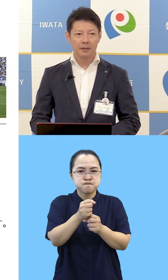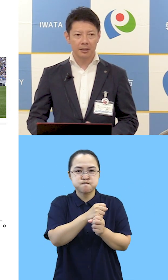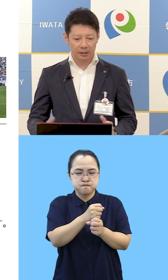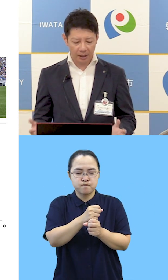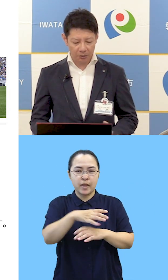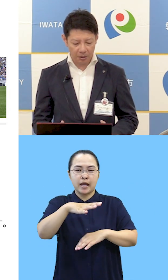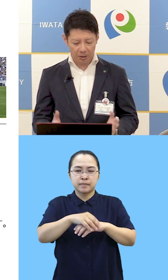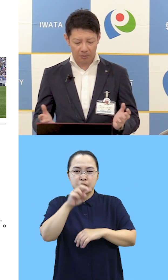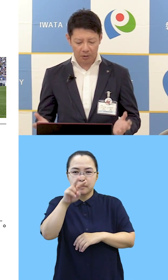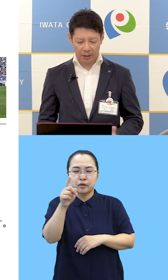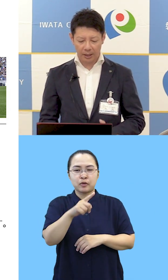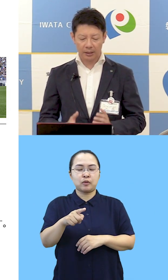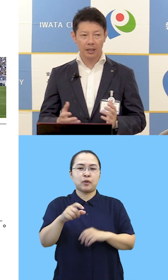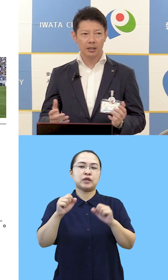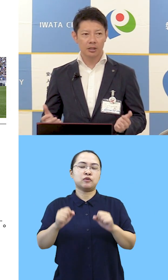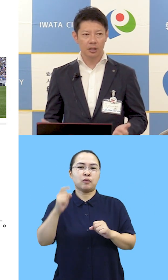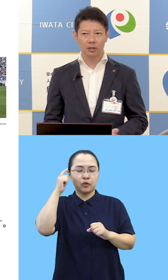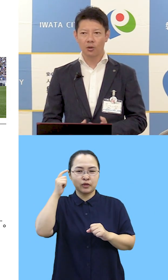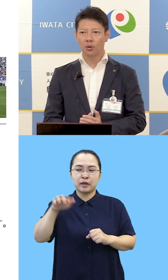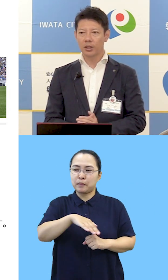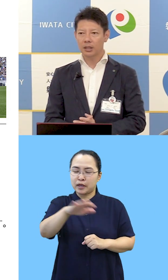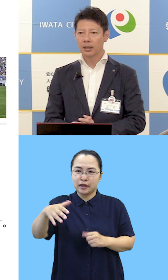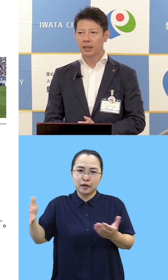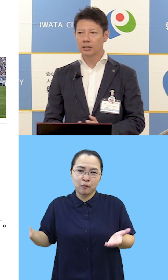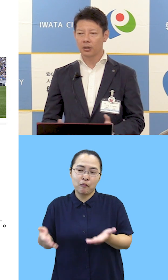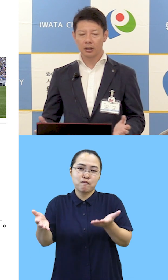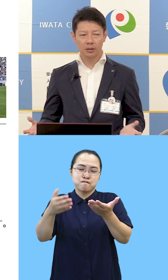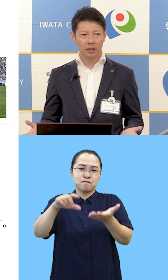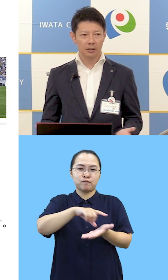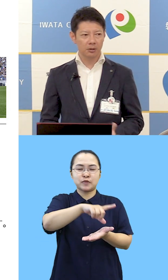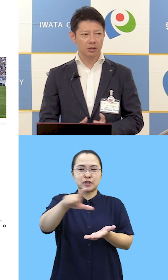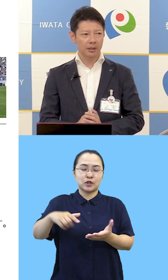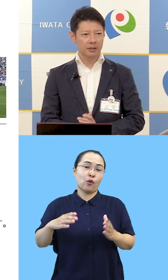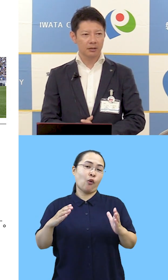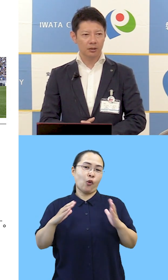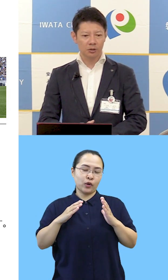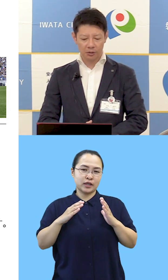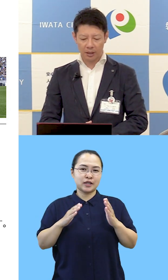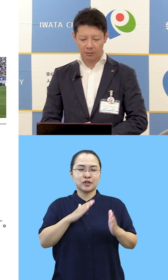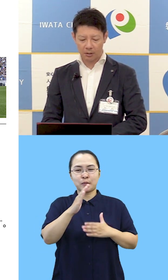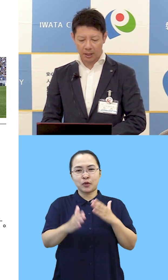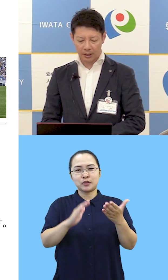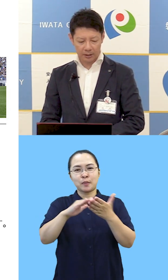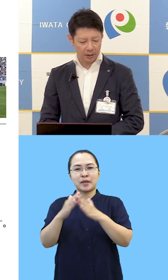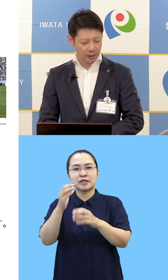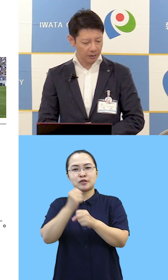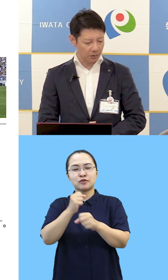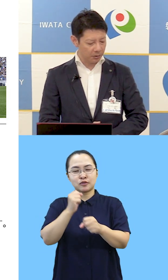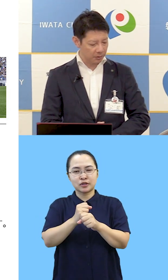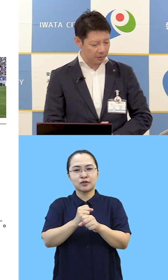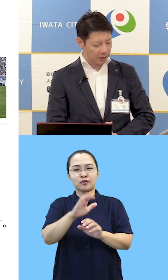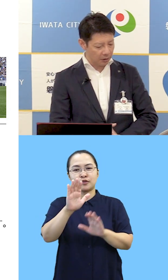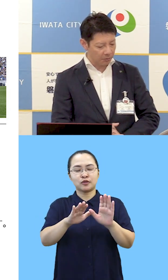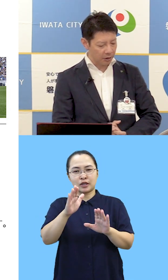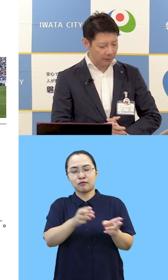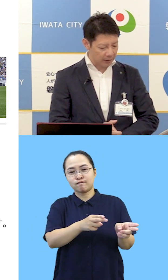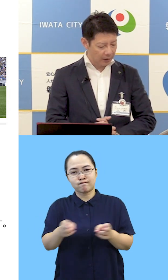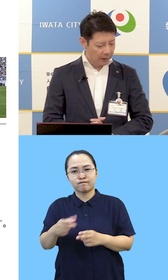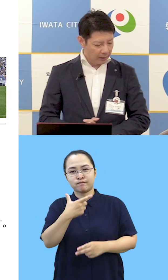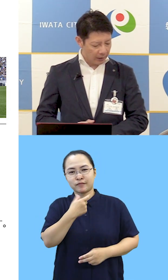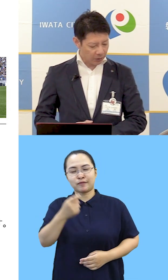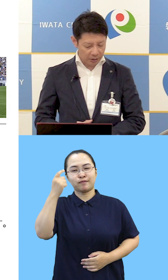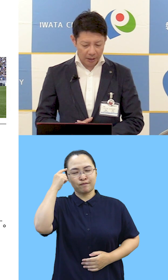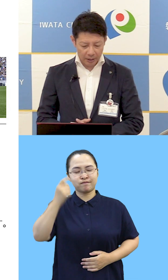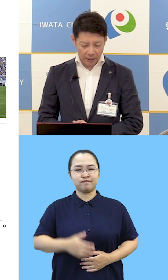ので、みんなでこれも盛り上げて地域の誇り、それからスポーツの街づくりの醸成を図っていきたいというふうに思います